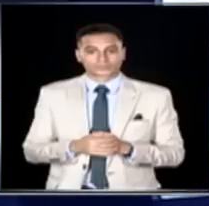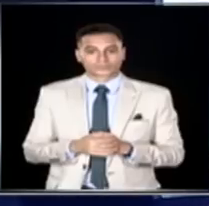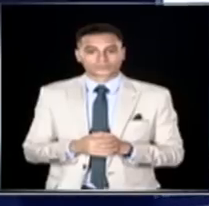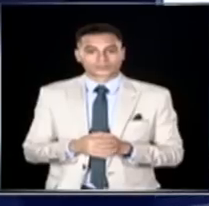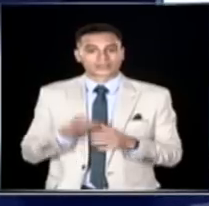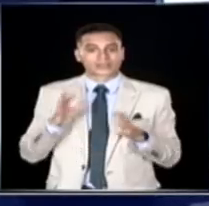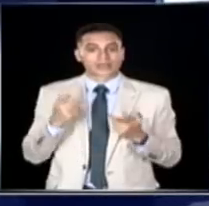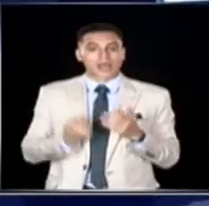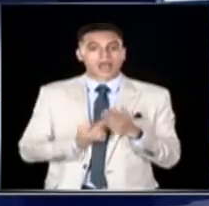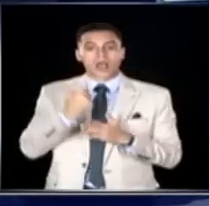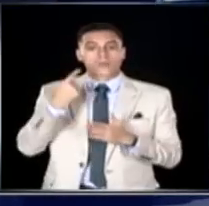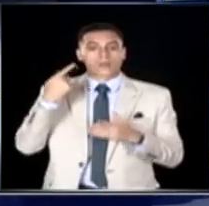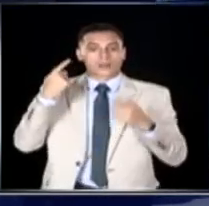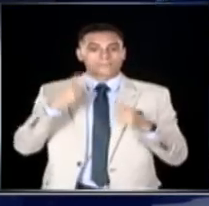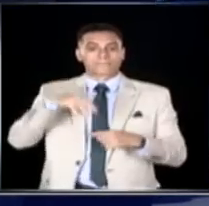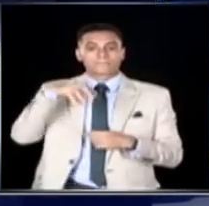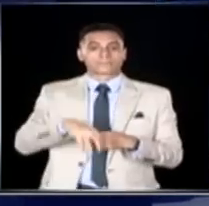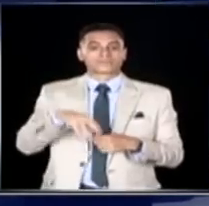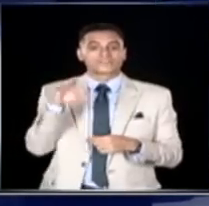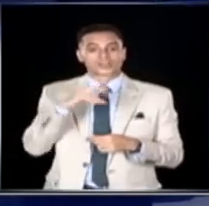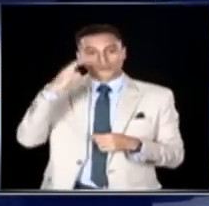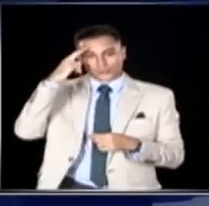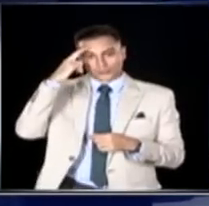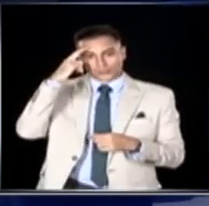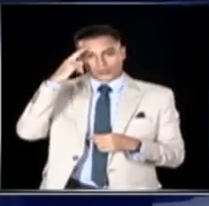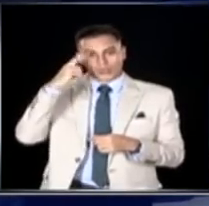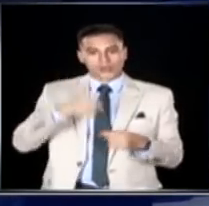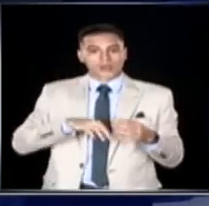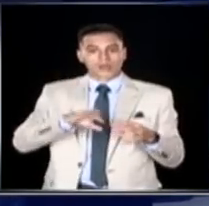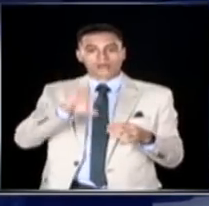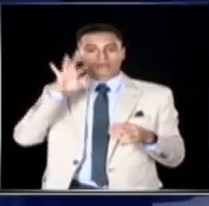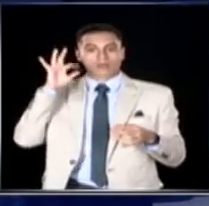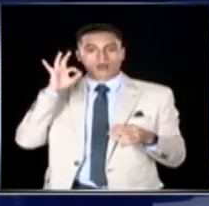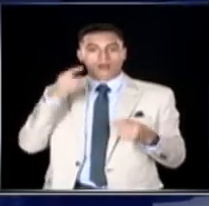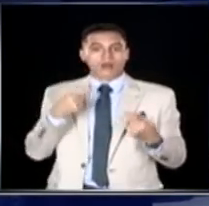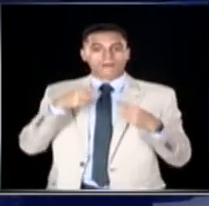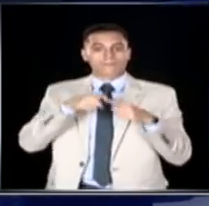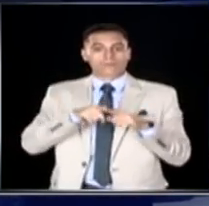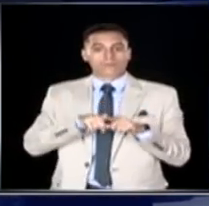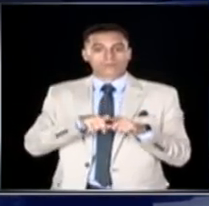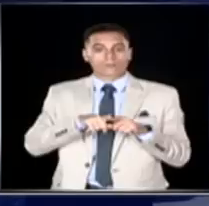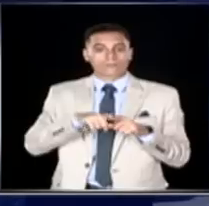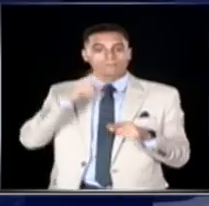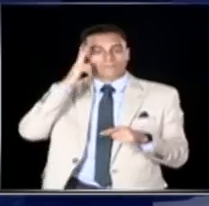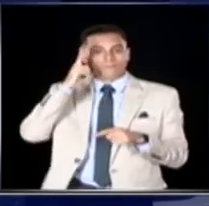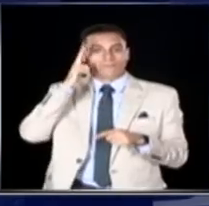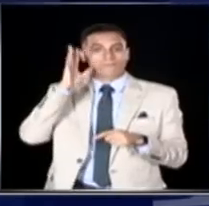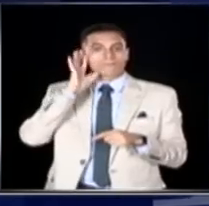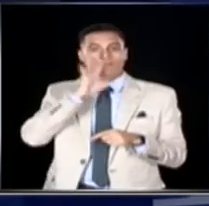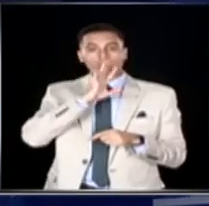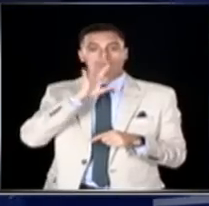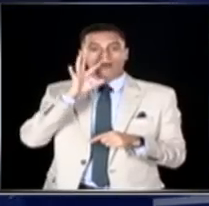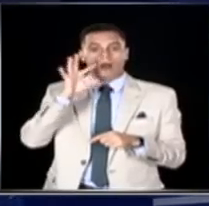ما هي أول مدينة سعودية تم اختيارها كعاصمة